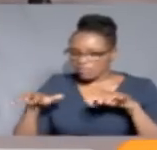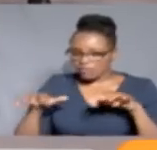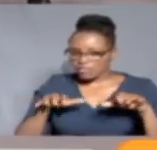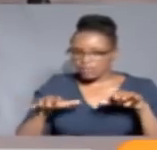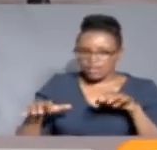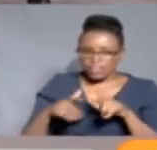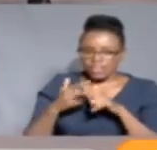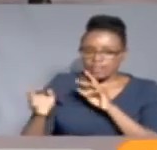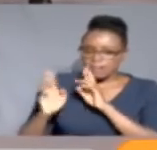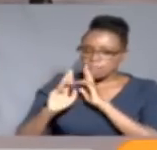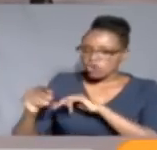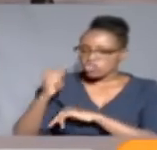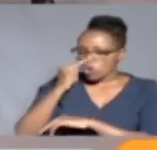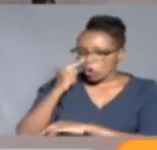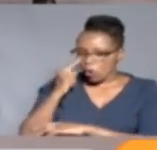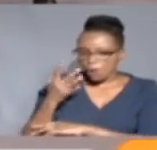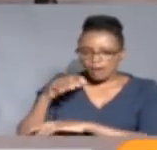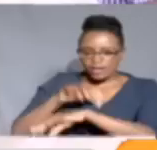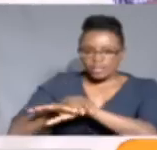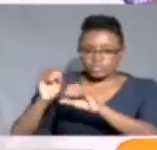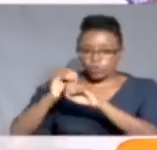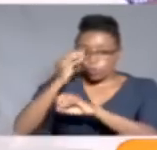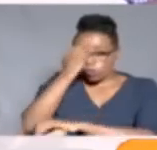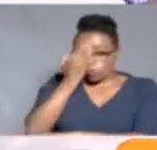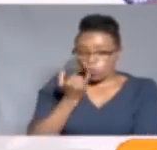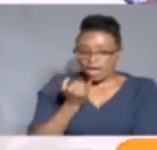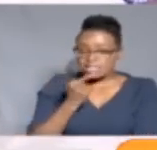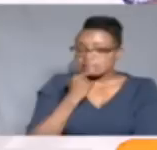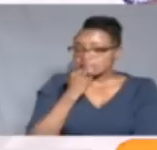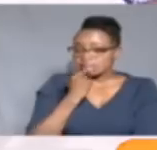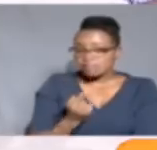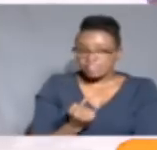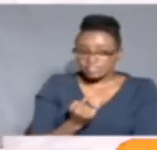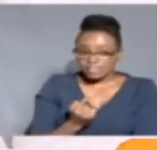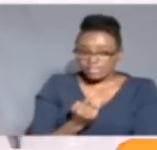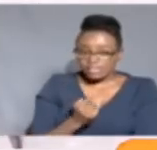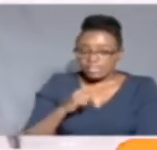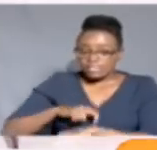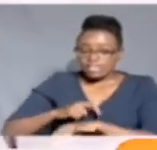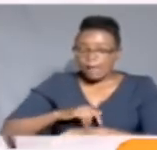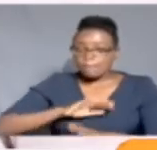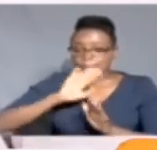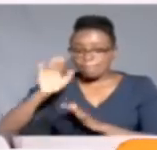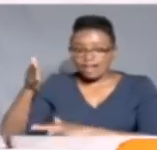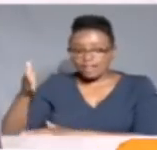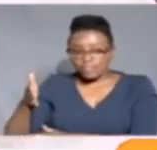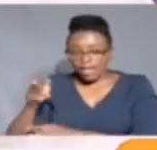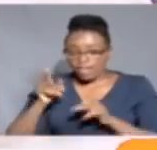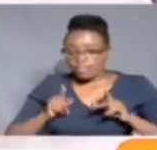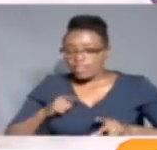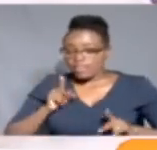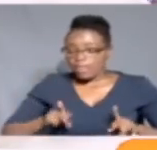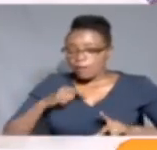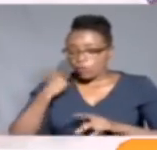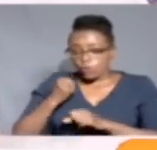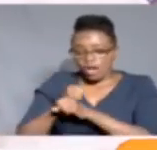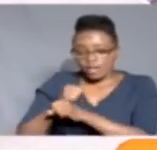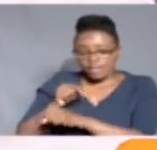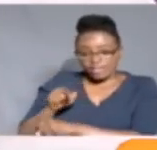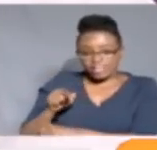nikangangana na huko, ripoti ikawa ya nyumbani haiingii kwa sababu inasemekana nikirudi kule wale waliofanyiwa ile